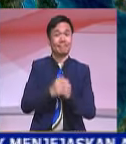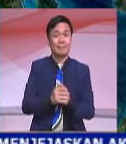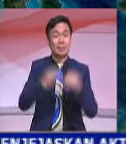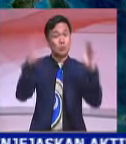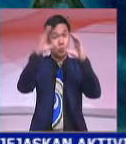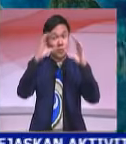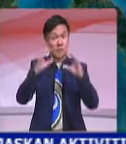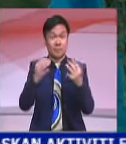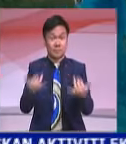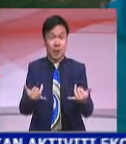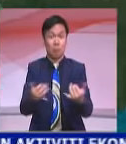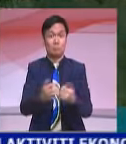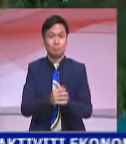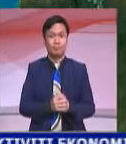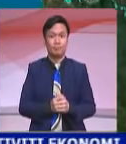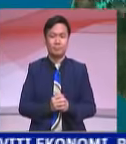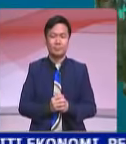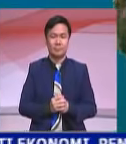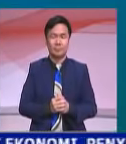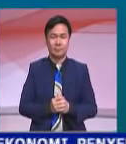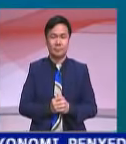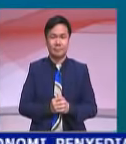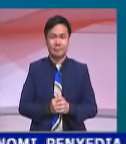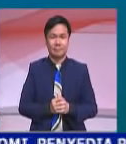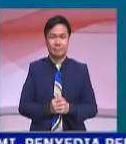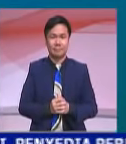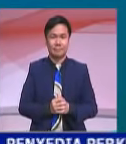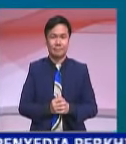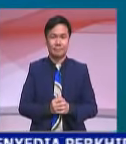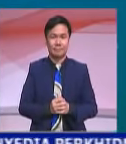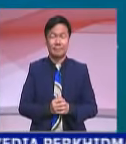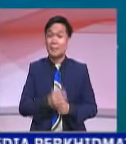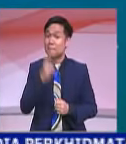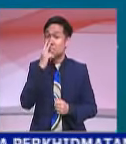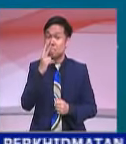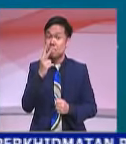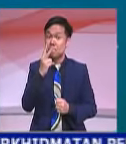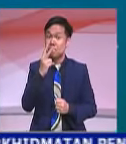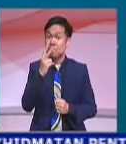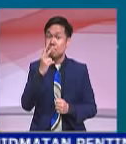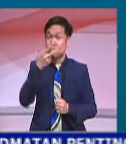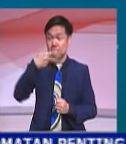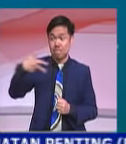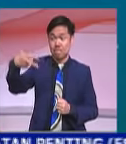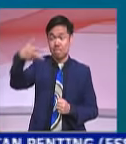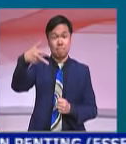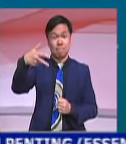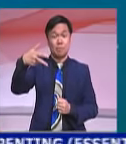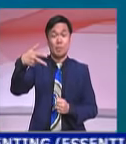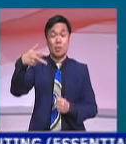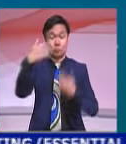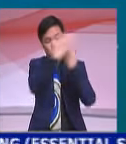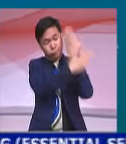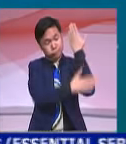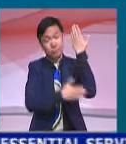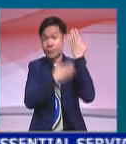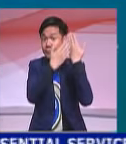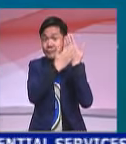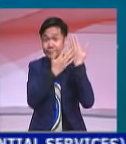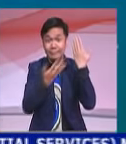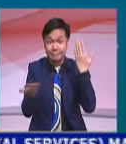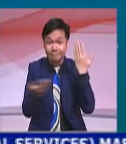cuaca semasa. Dapat diperhatikan ketika ini keadaan cuaca di hampir kesemua kawasan di semenanjung